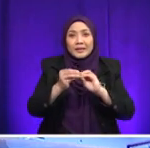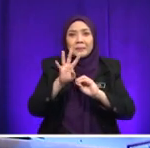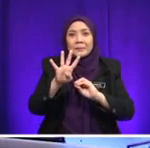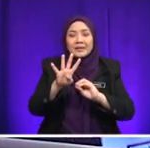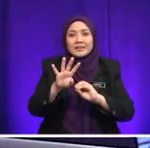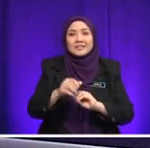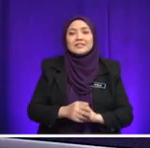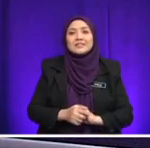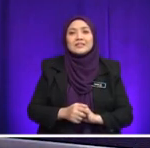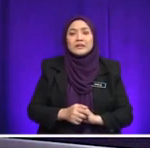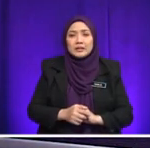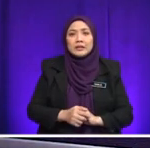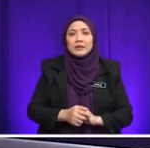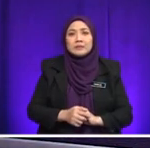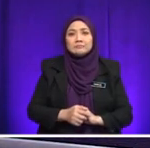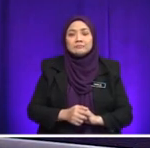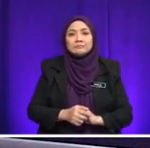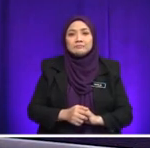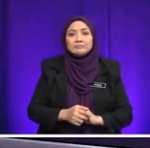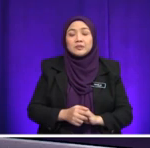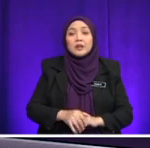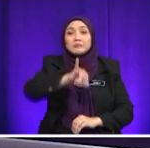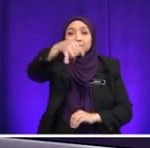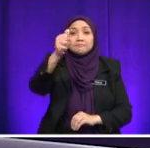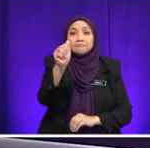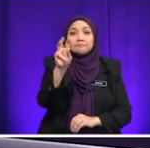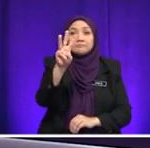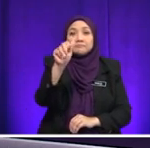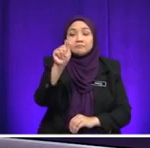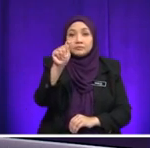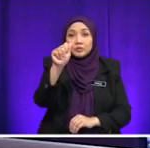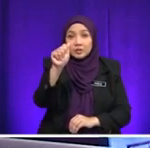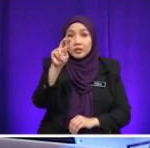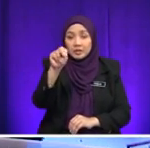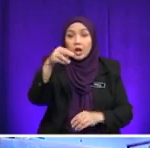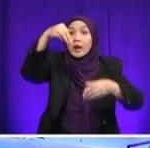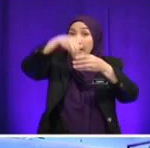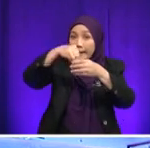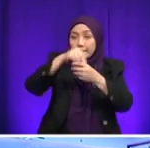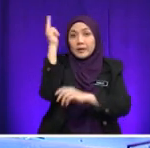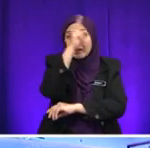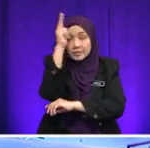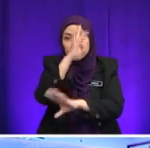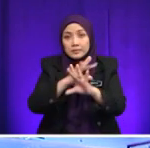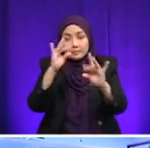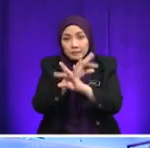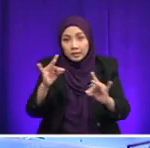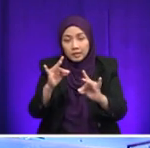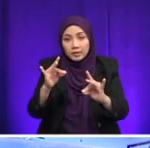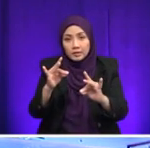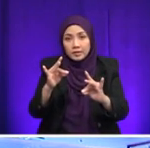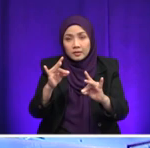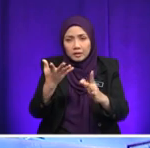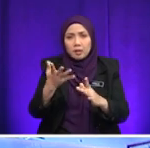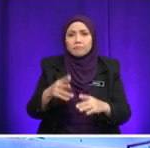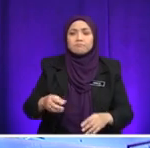pengisian jawatan penting ramah intelektual serawa dalam penghematan kerajaan meyakinkan rakyat bahwa